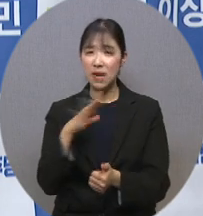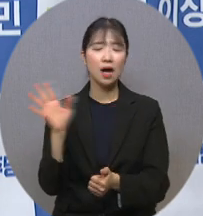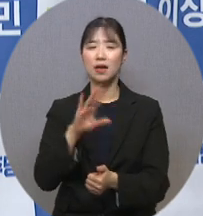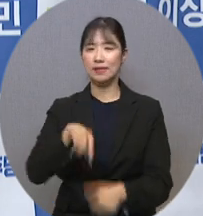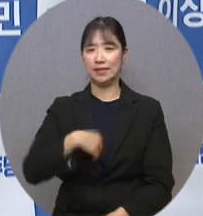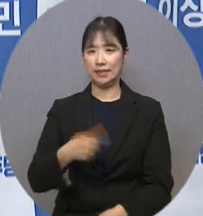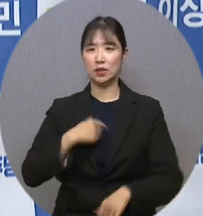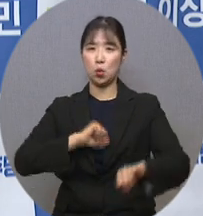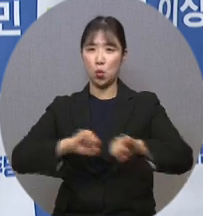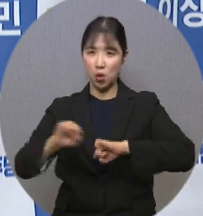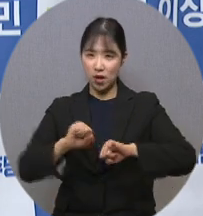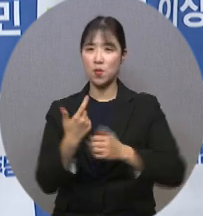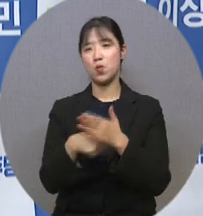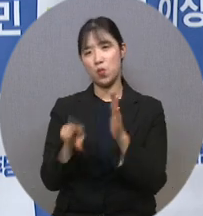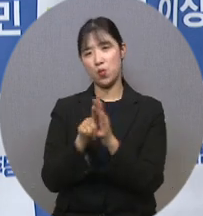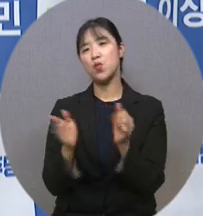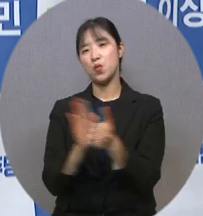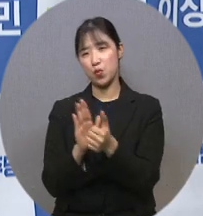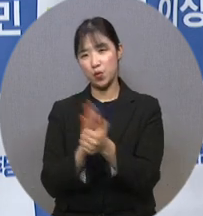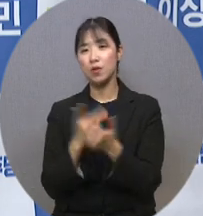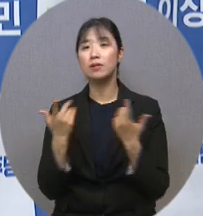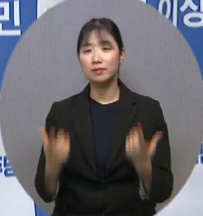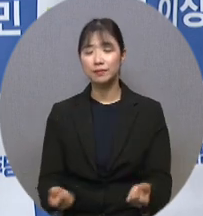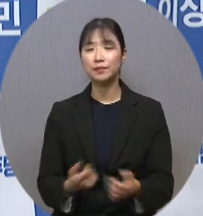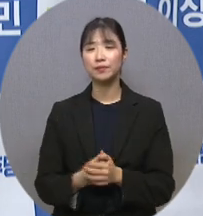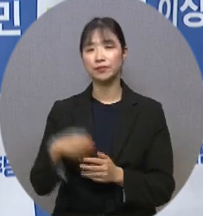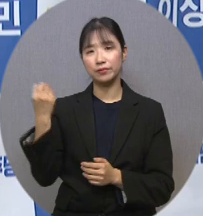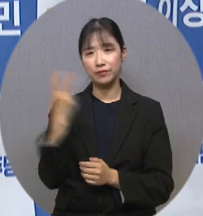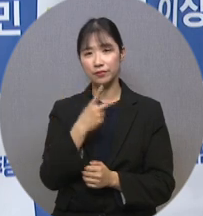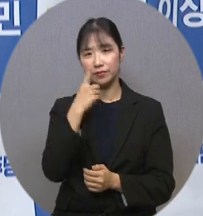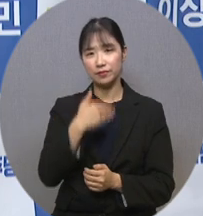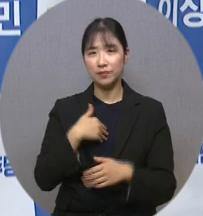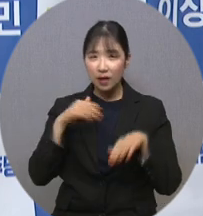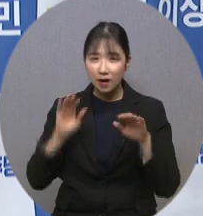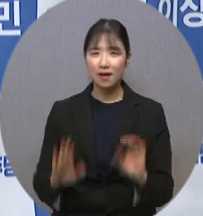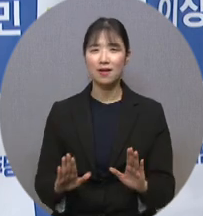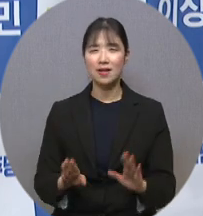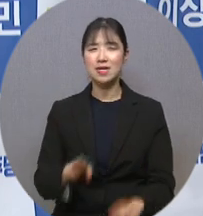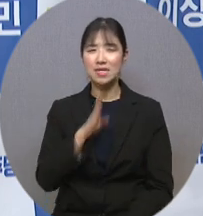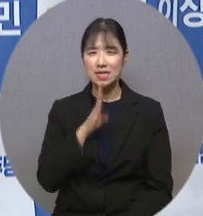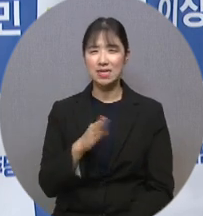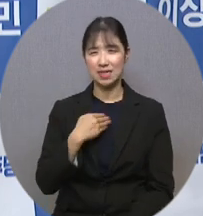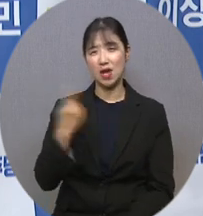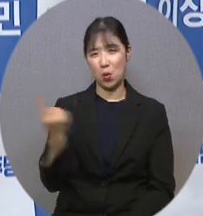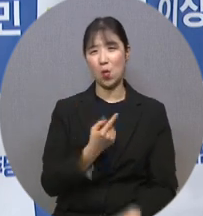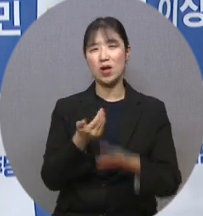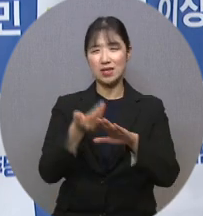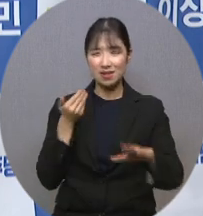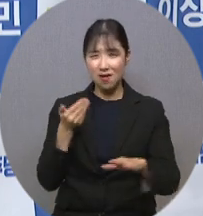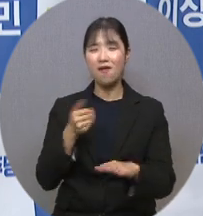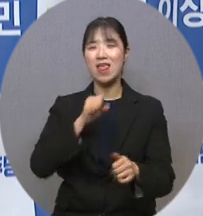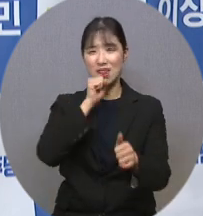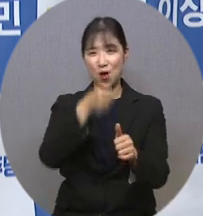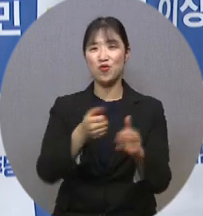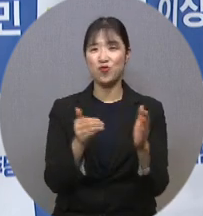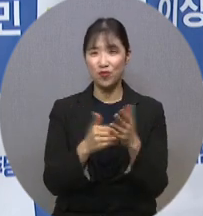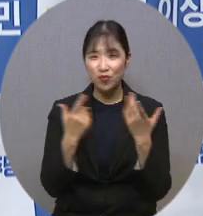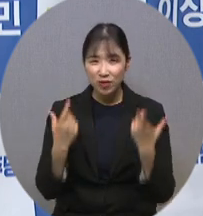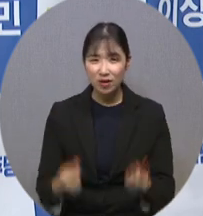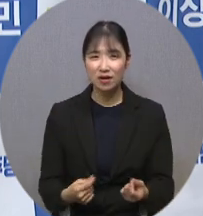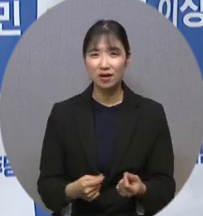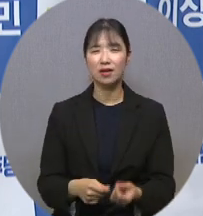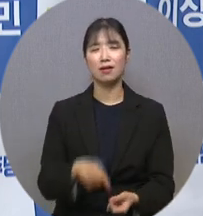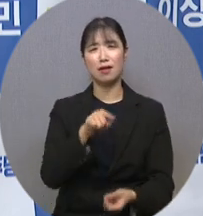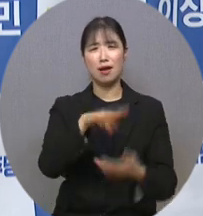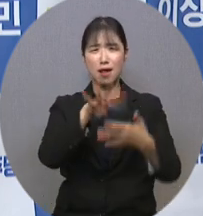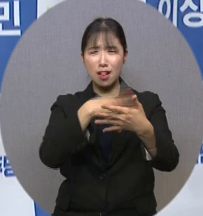활동할 수 있는 가치를 참 찾아주시는 것 같아요. 그리고 제가 오늘 사실 지금 제가 오기 전에도 인터뷰도 하셨고, 제가 의원님